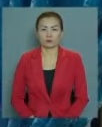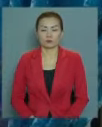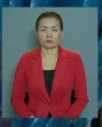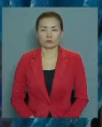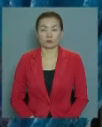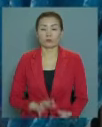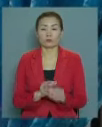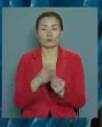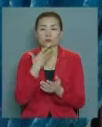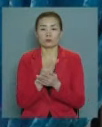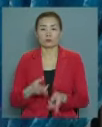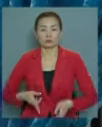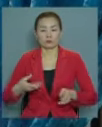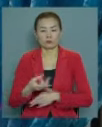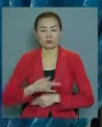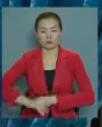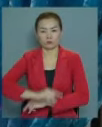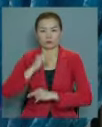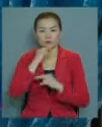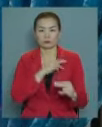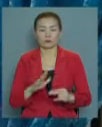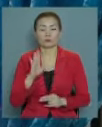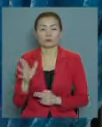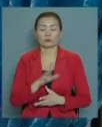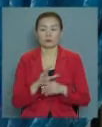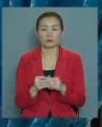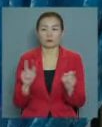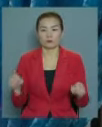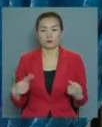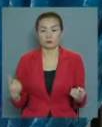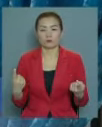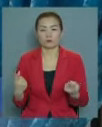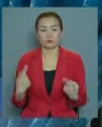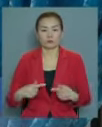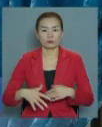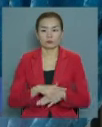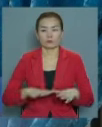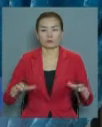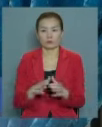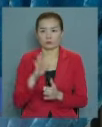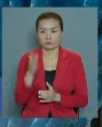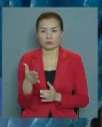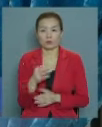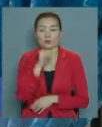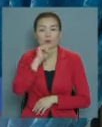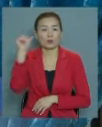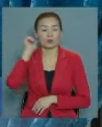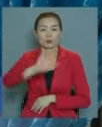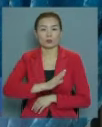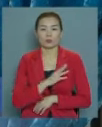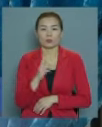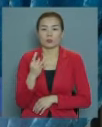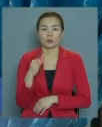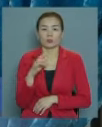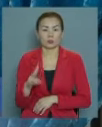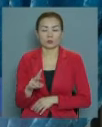Во время своих визитов в районы я уделяю большое внимание всестороннему развитию того или иного населенного пункта. В прошлом году в Жаңағаратоне